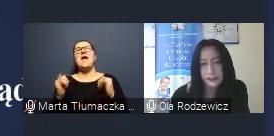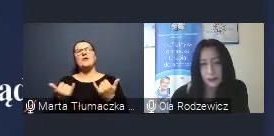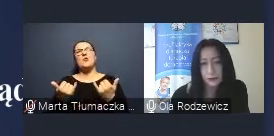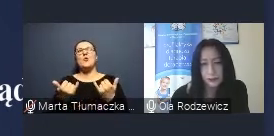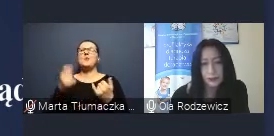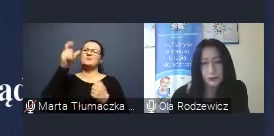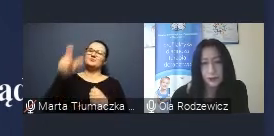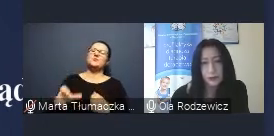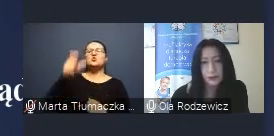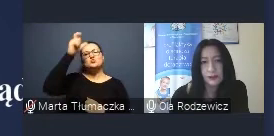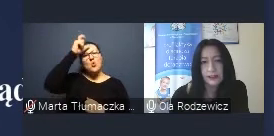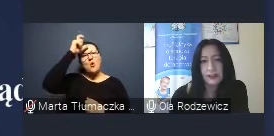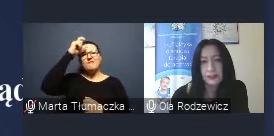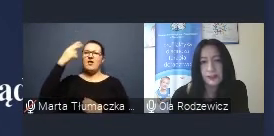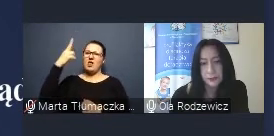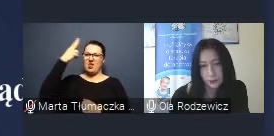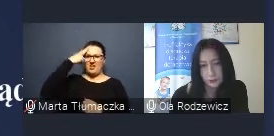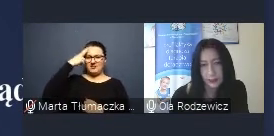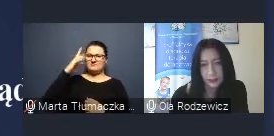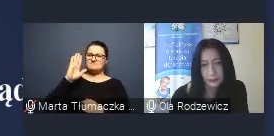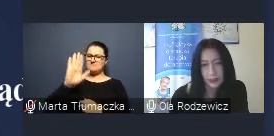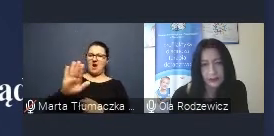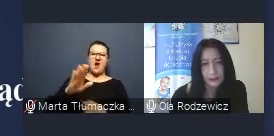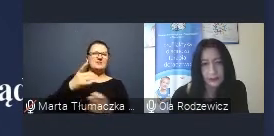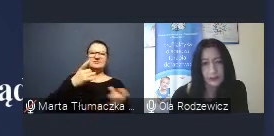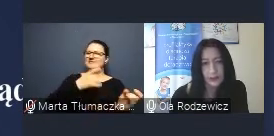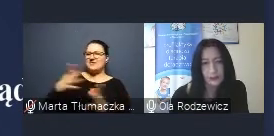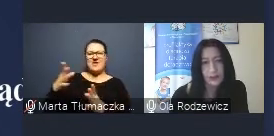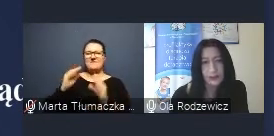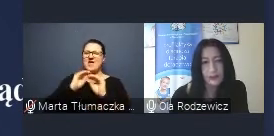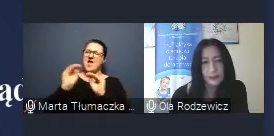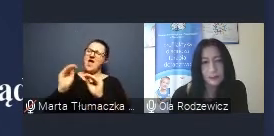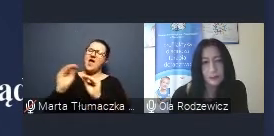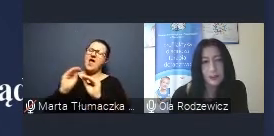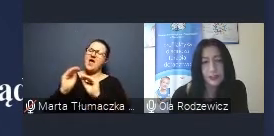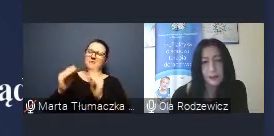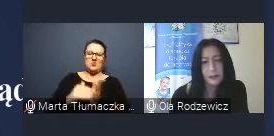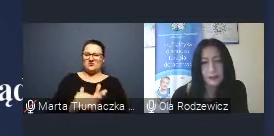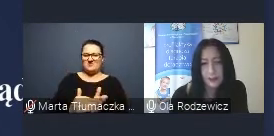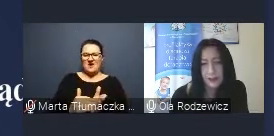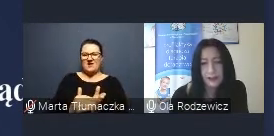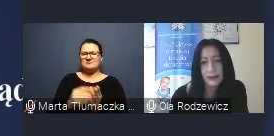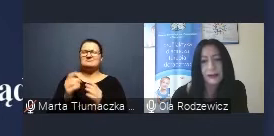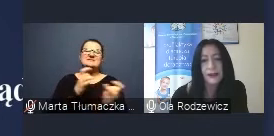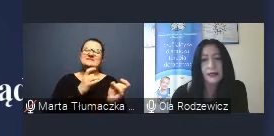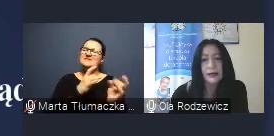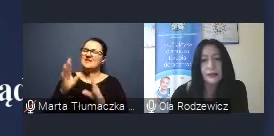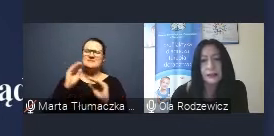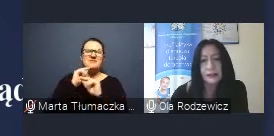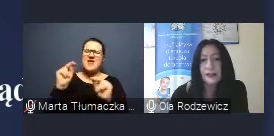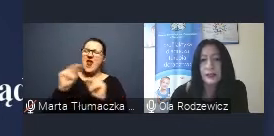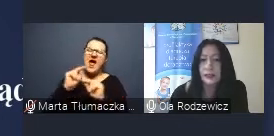człowiek naznaczony tym, że on natychmiast potrzebuje reedukacji, prawda? Że on natychmiast potrzebuje terapii, wsparcia.